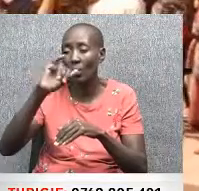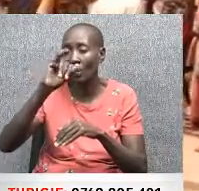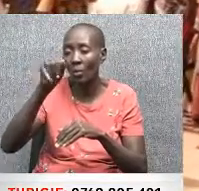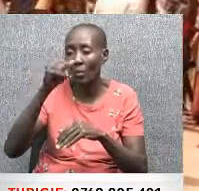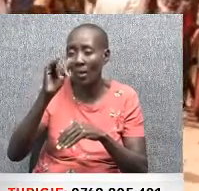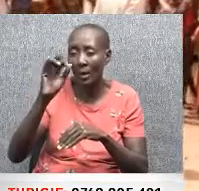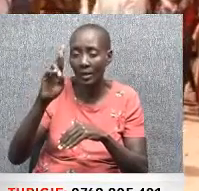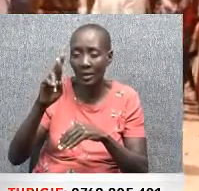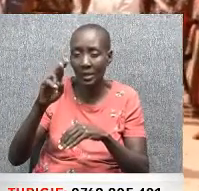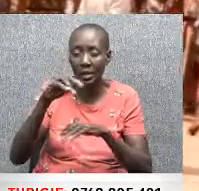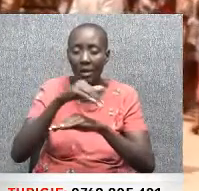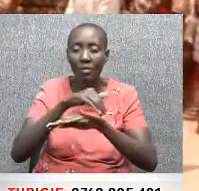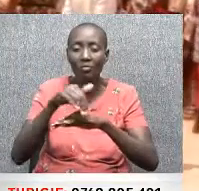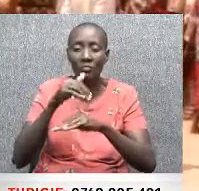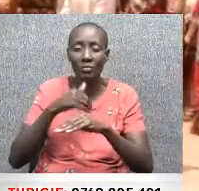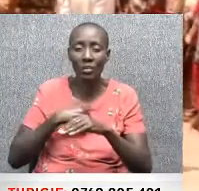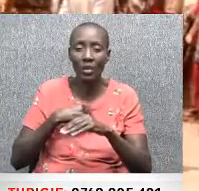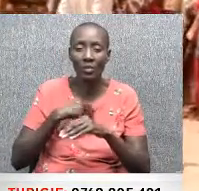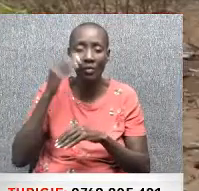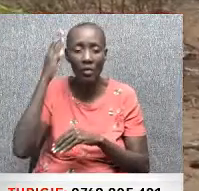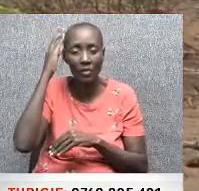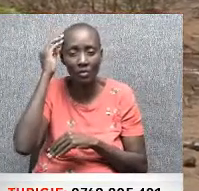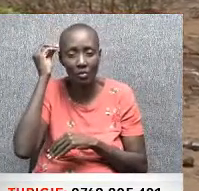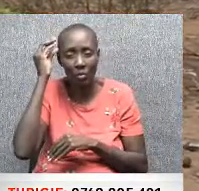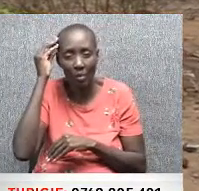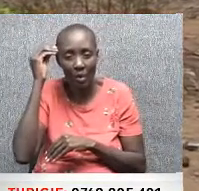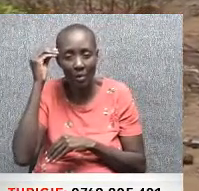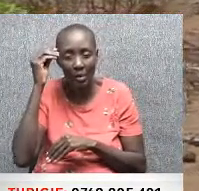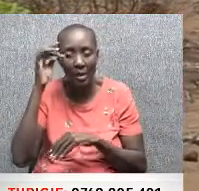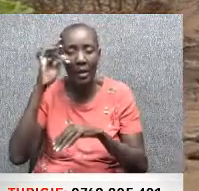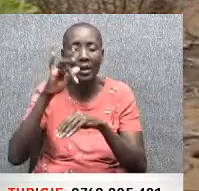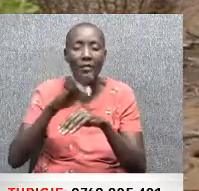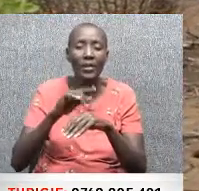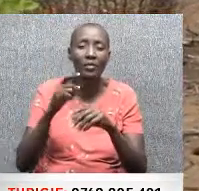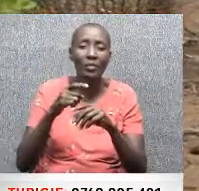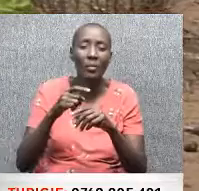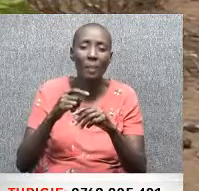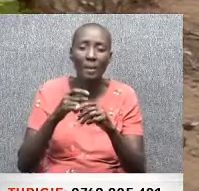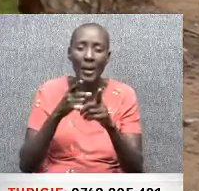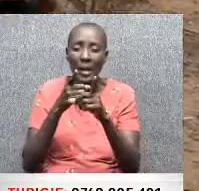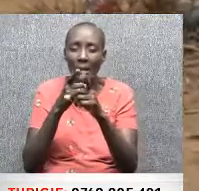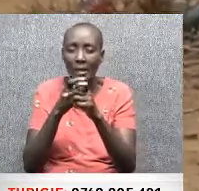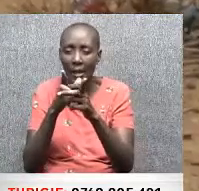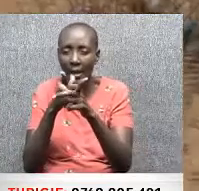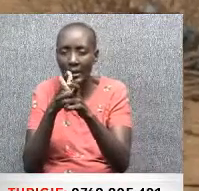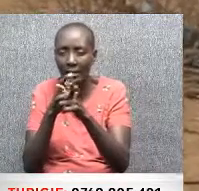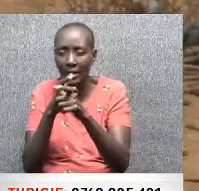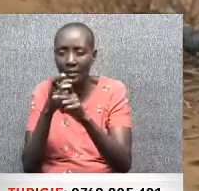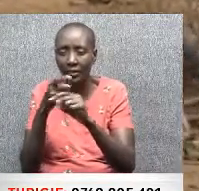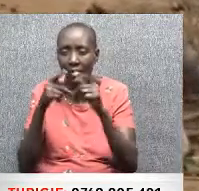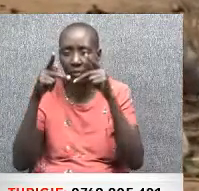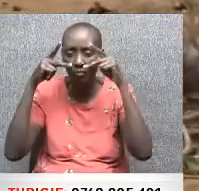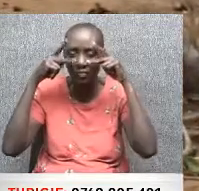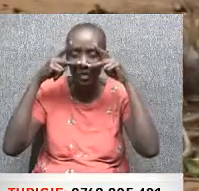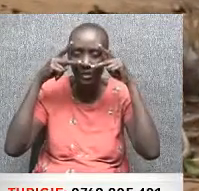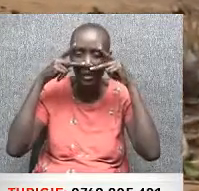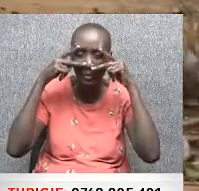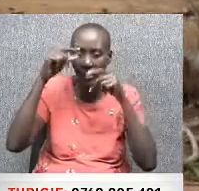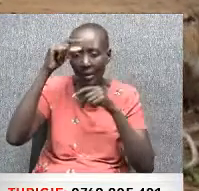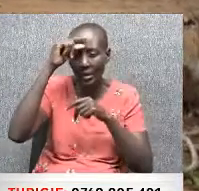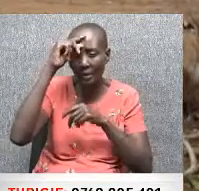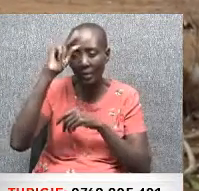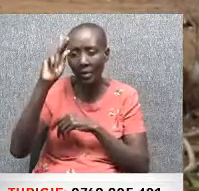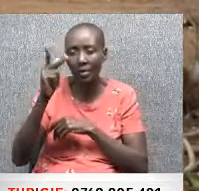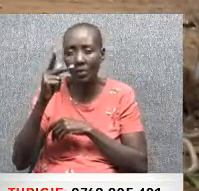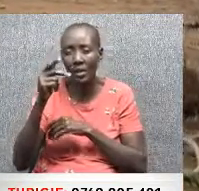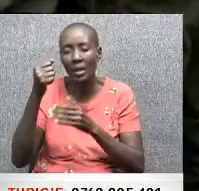Wajia Mashariki mara nyingi limeathiriwa na mashambulizi kutoka kwa kundi la kigaidi la Al-Shabaab. Serikali ya Kenya imefanya juhudi